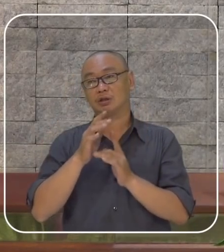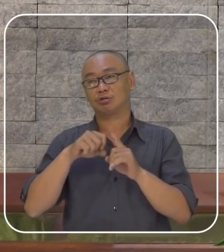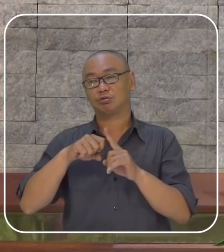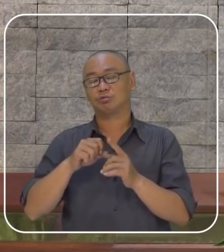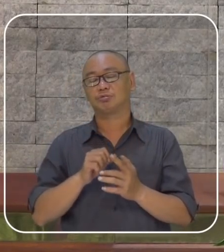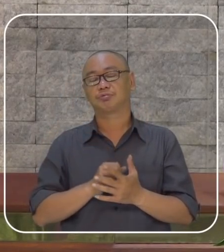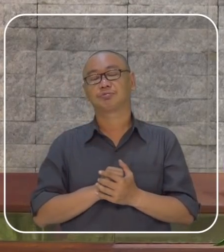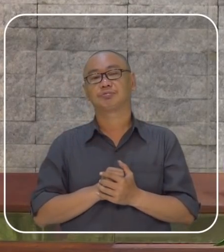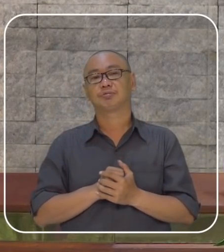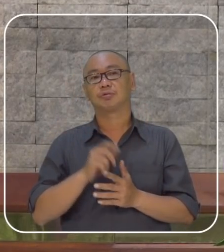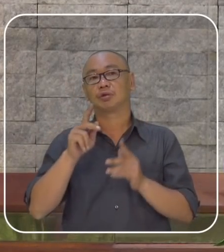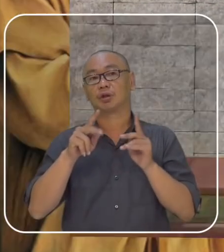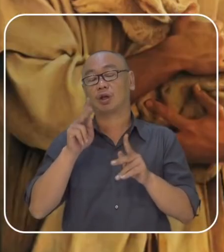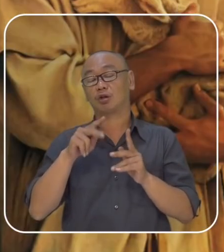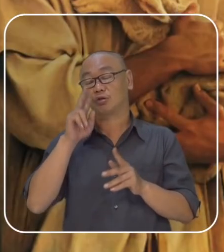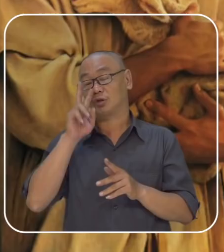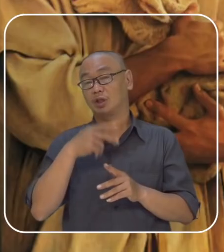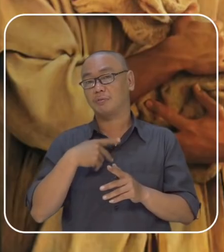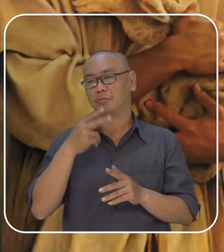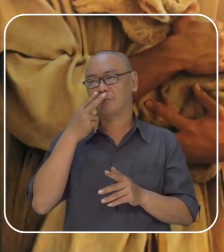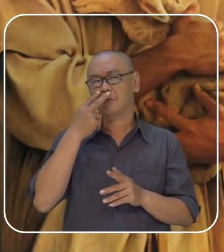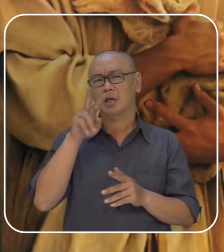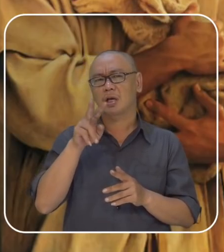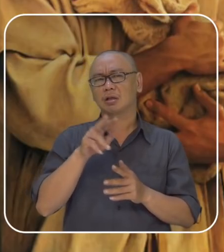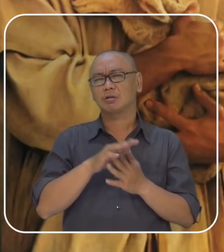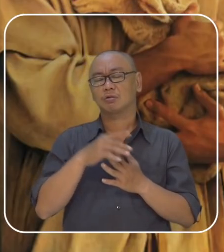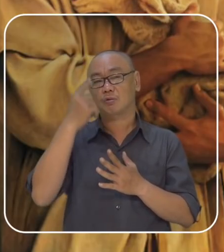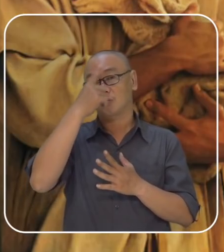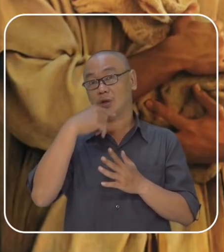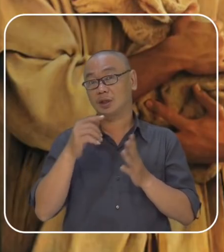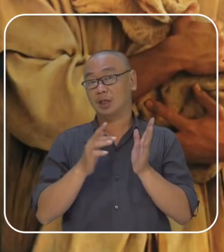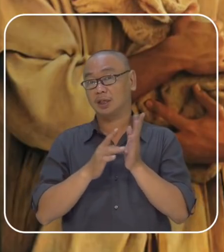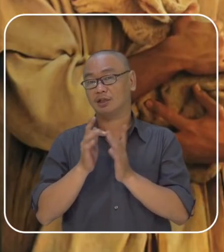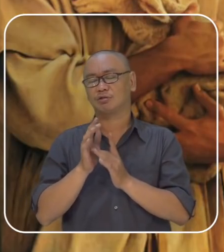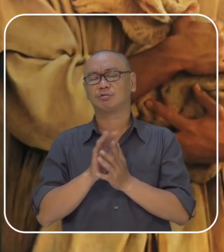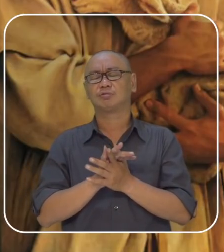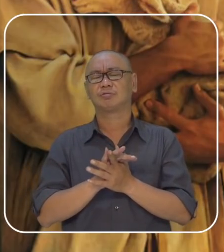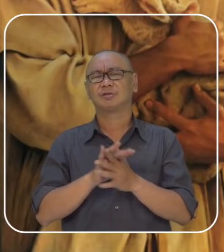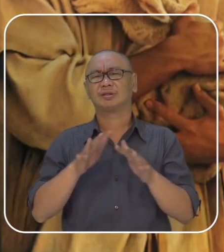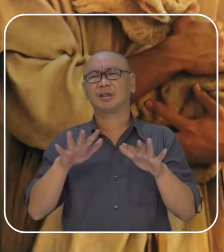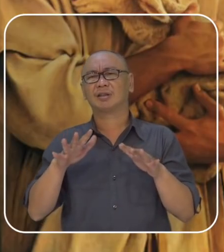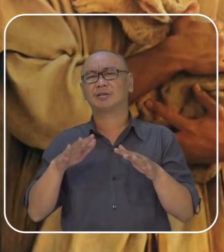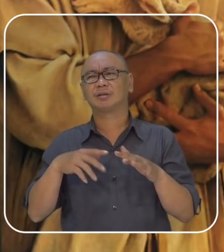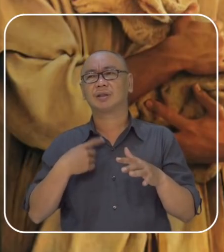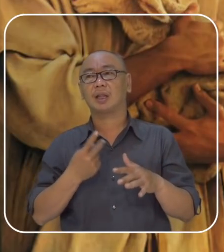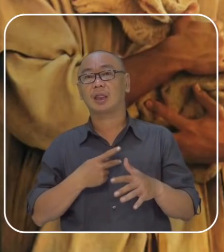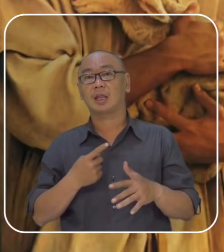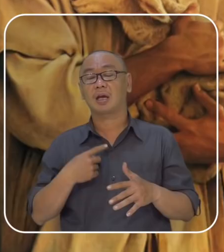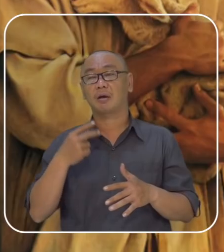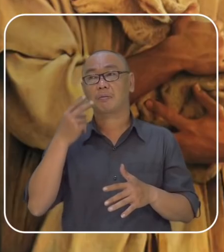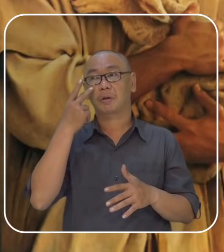melihat wajah Yesus, ya, kalau saudara melihat wajah Yesus, seringkali kita